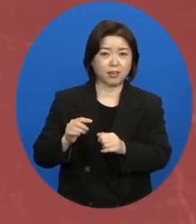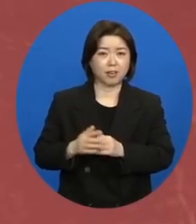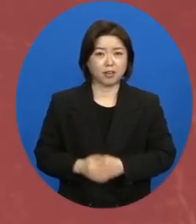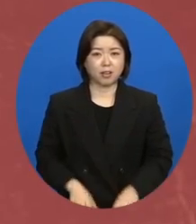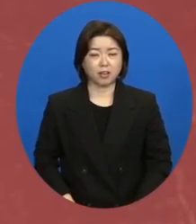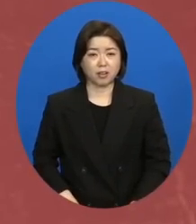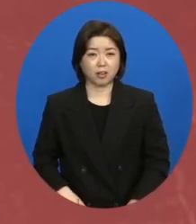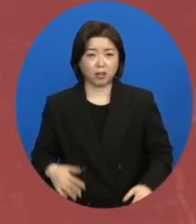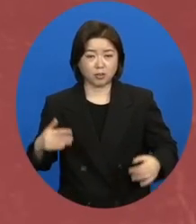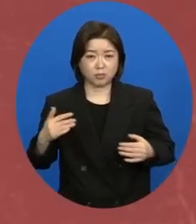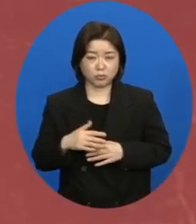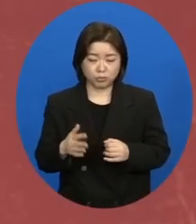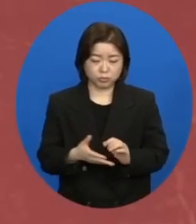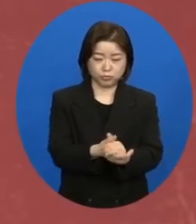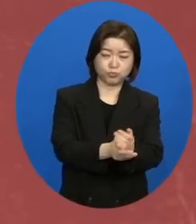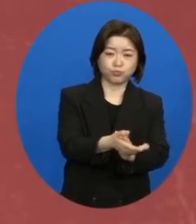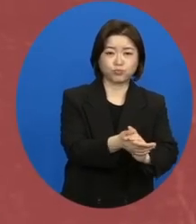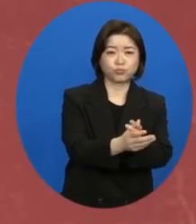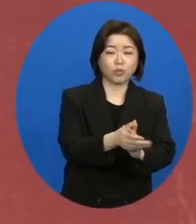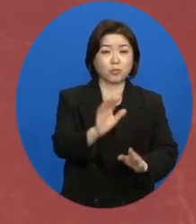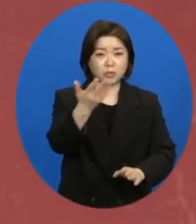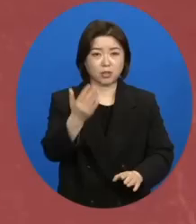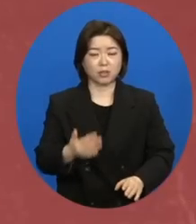씻을 걸 거예요. 가볍지. 손 씻으면 되는 건데.